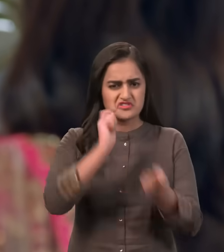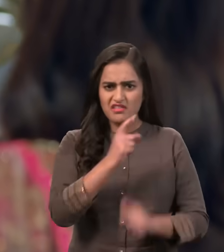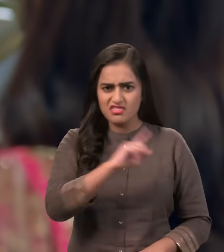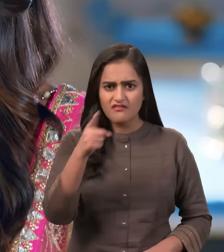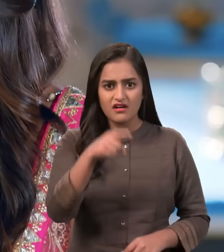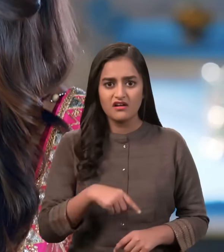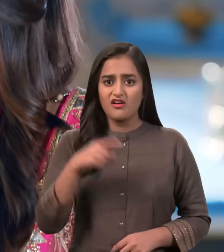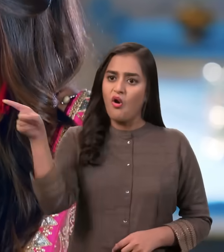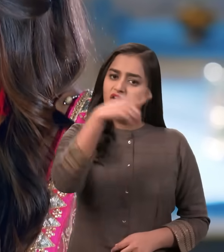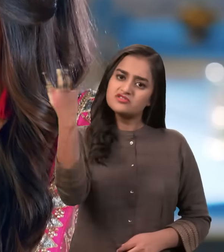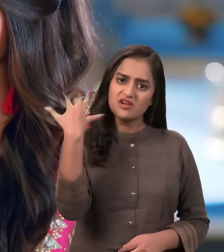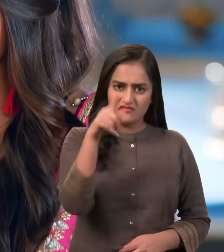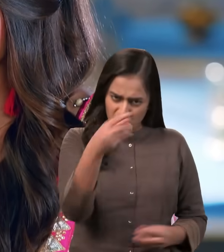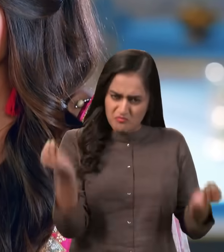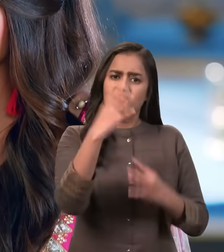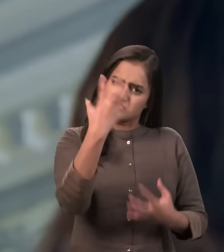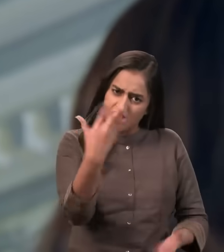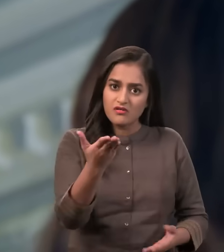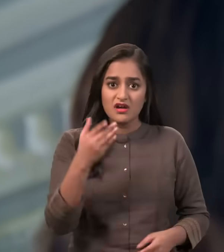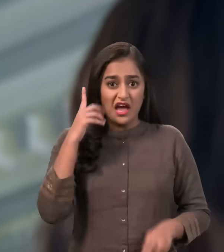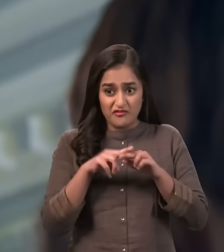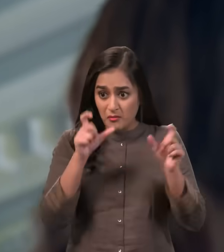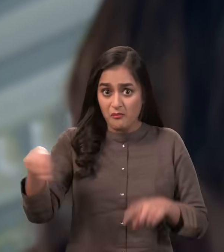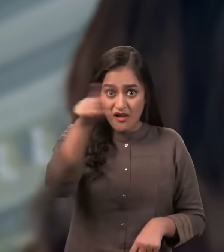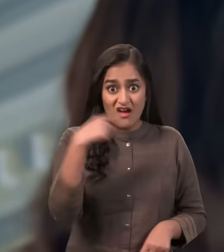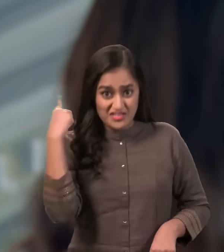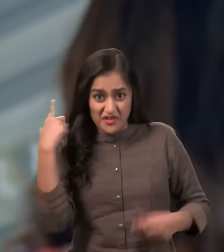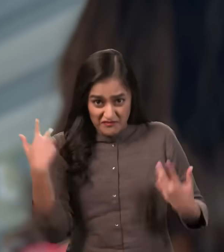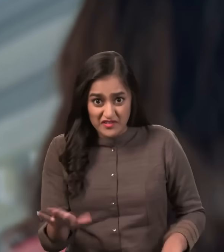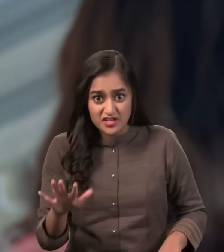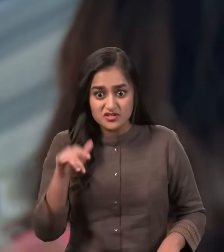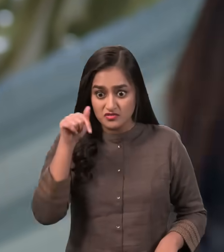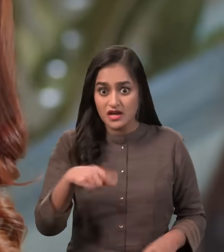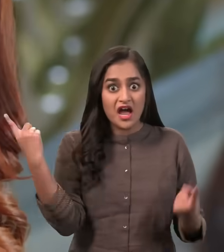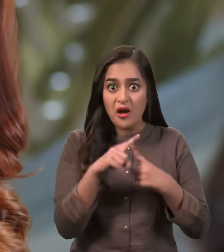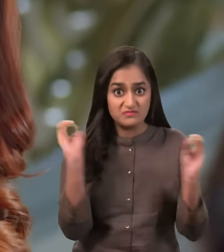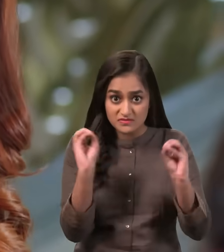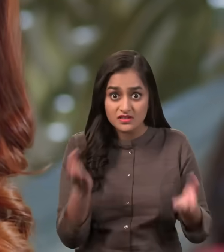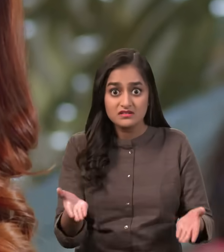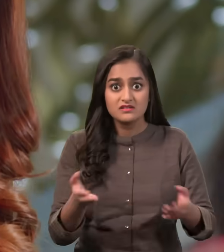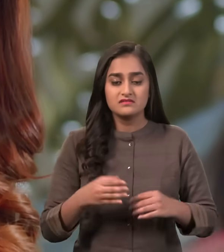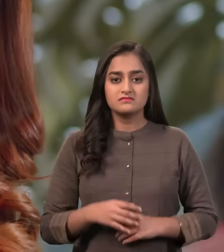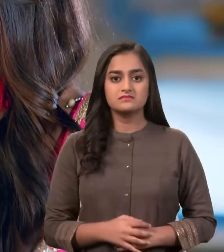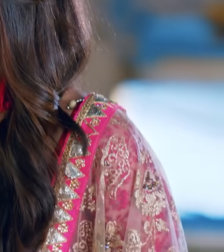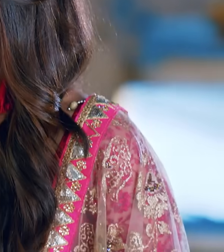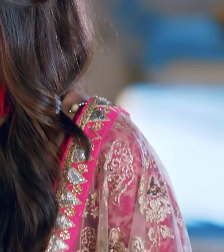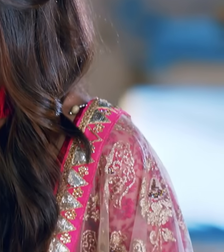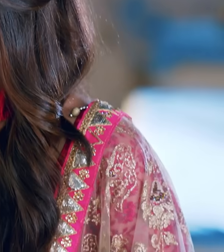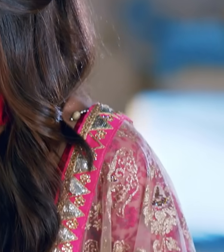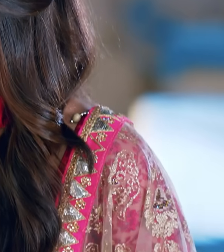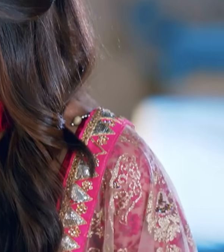सुधरेगी नहीं ना तू? अब जो बाकी रह गया वो आप भी सुना लो। अगर इस घर में किसी ने मेरी सुनी होती तो आज ये दिन नहीं देखना पड़ता।